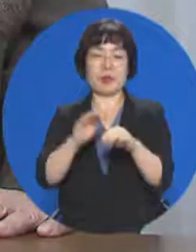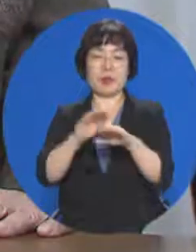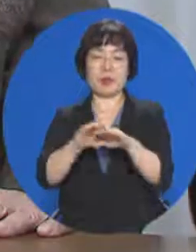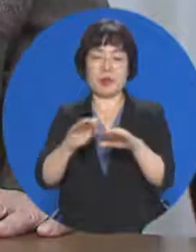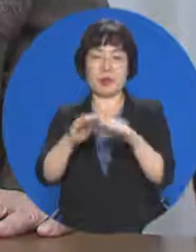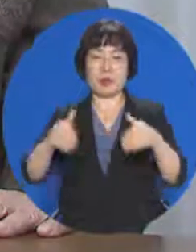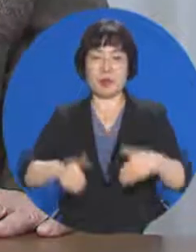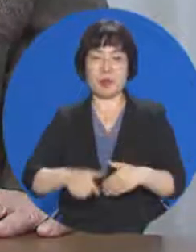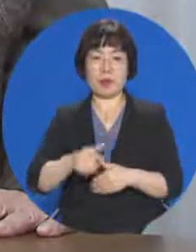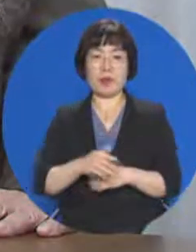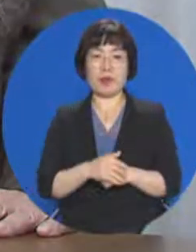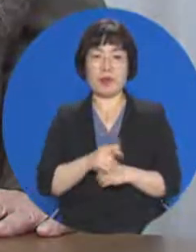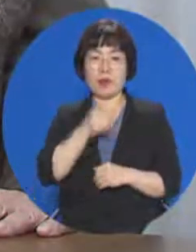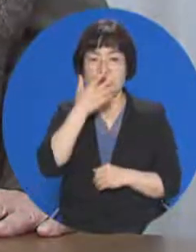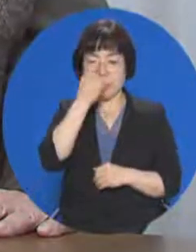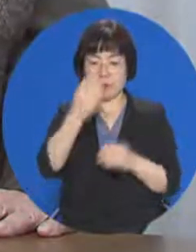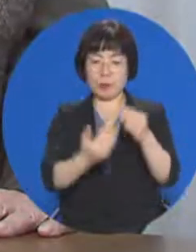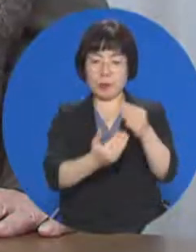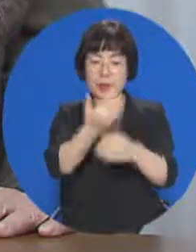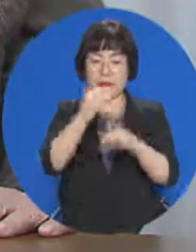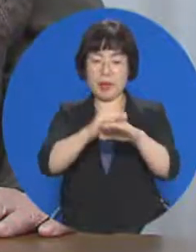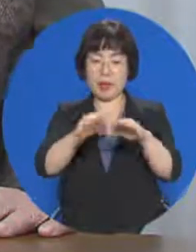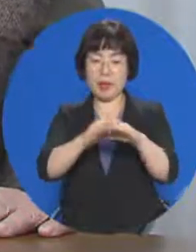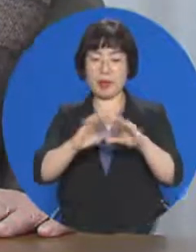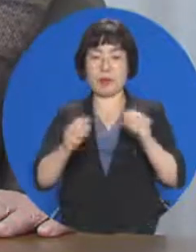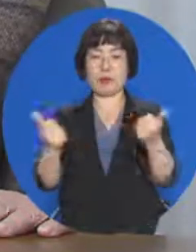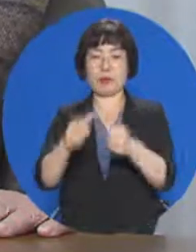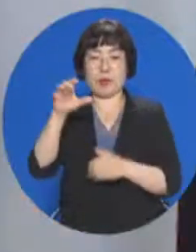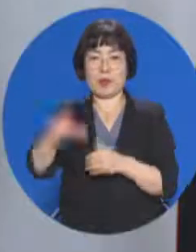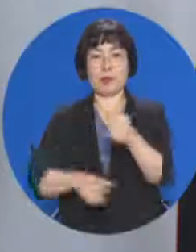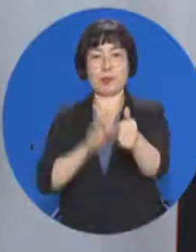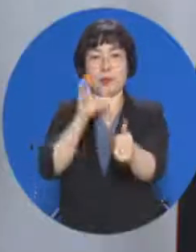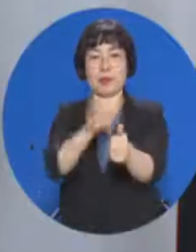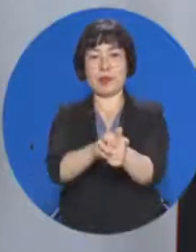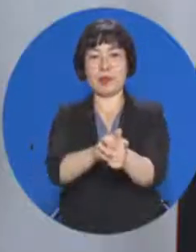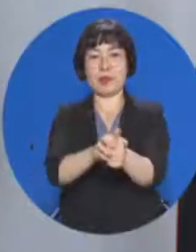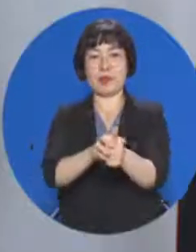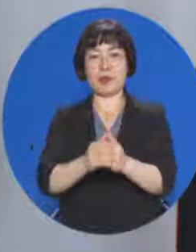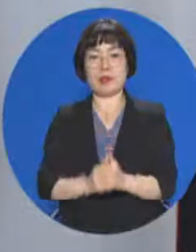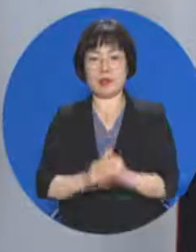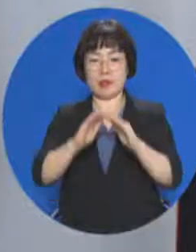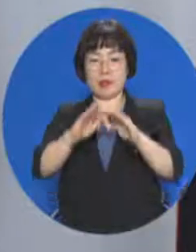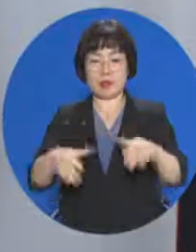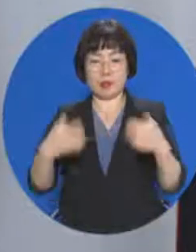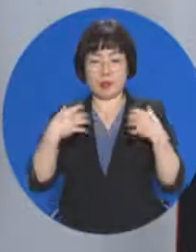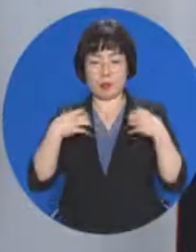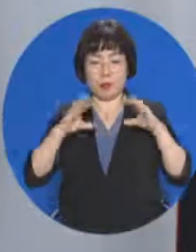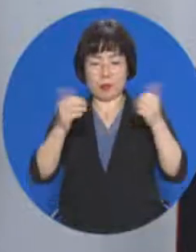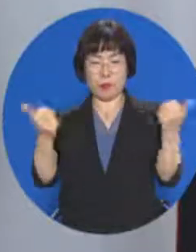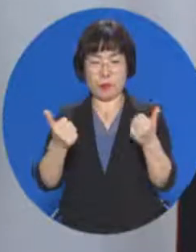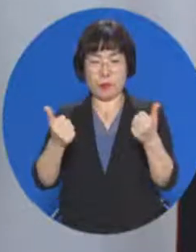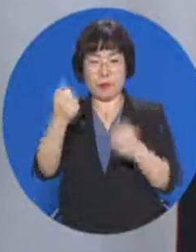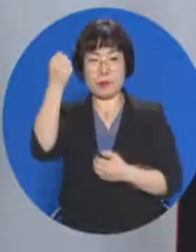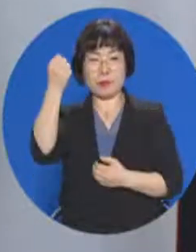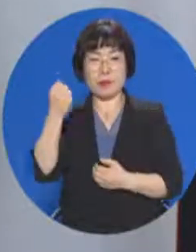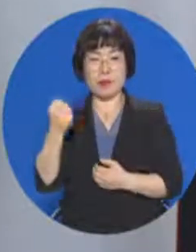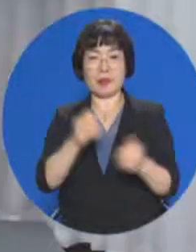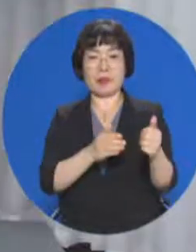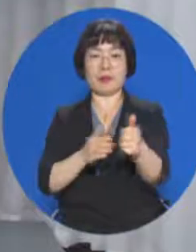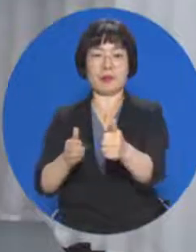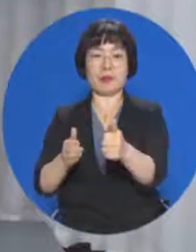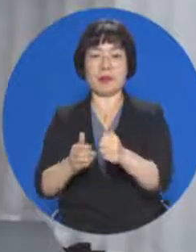우리 여든 사건은 해결은 국회에서 해야 됩니다. 우리 전라남도 국회의원들을 좀